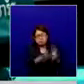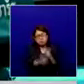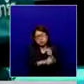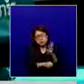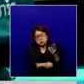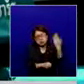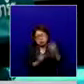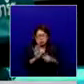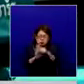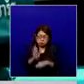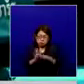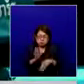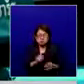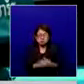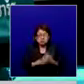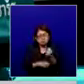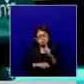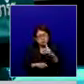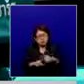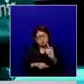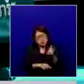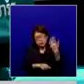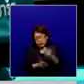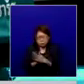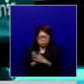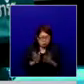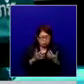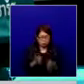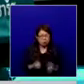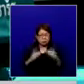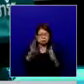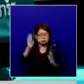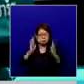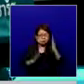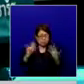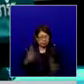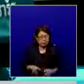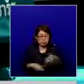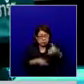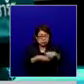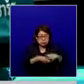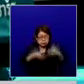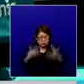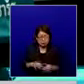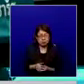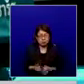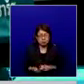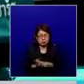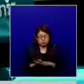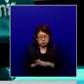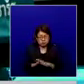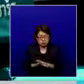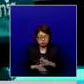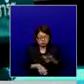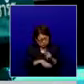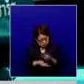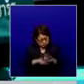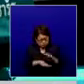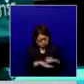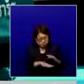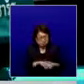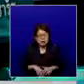ๆทั้งที่ขณะนี้เราอยู่ในระบอบประชาธิปไตยเต็มรูปแบบแล้วขออนุญาตท่านประธานช่วยควบคุมด้วย